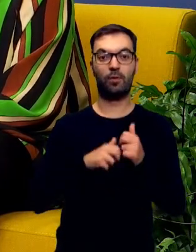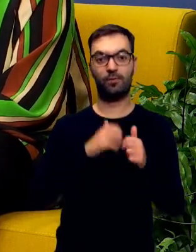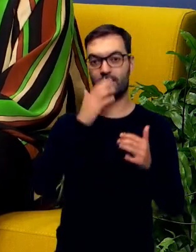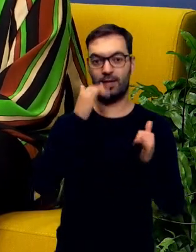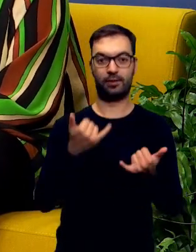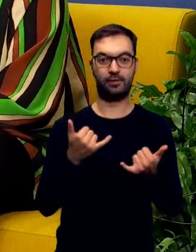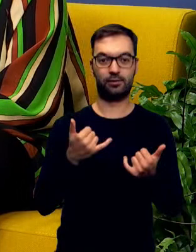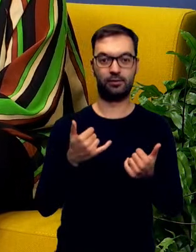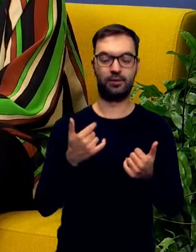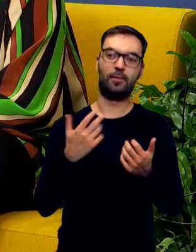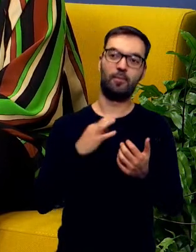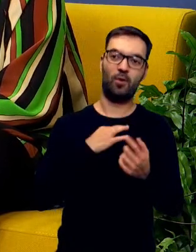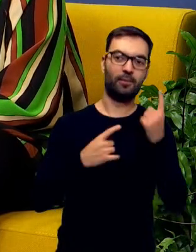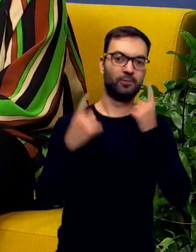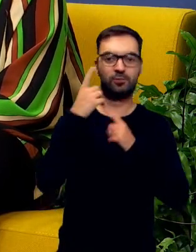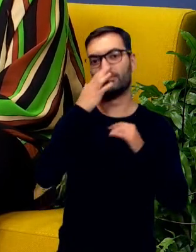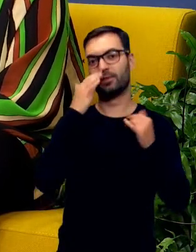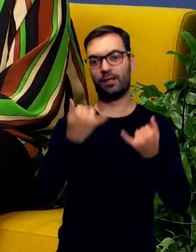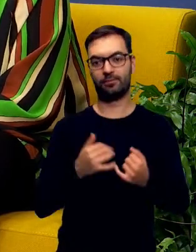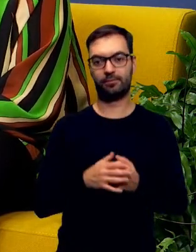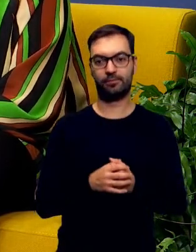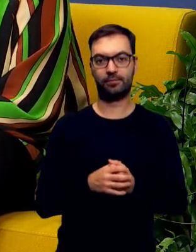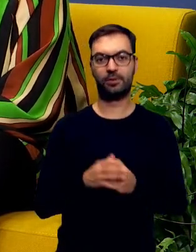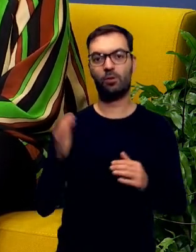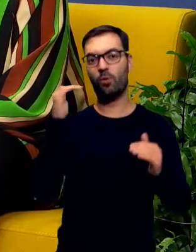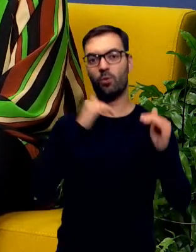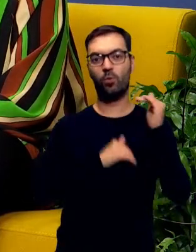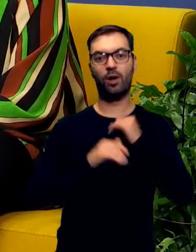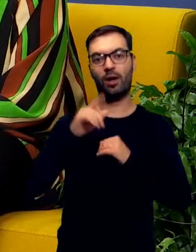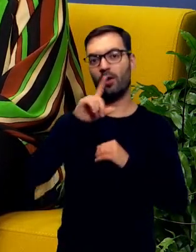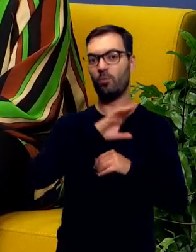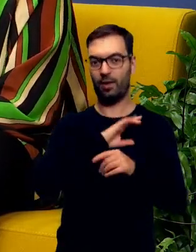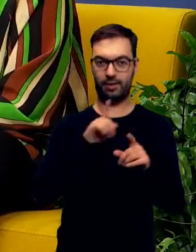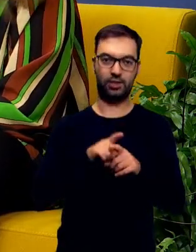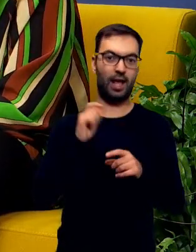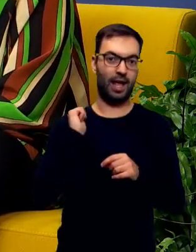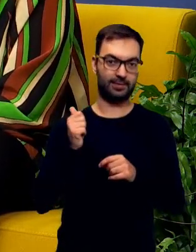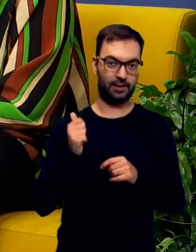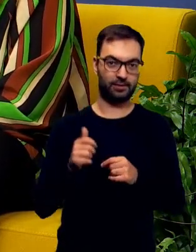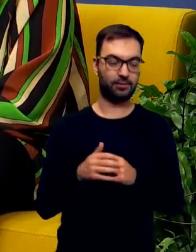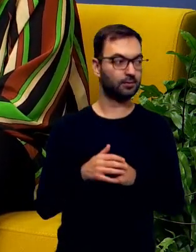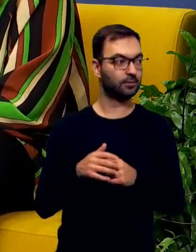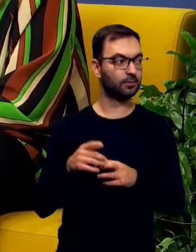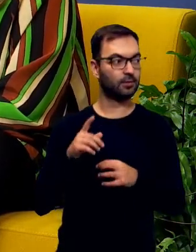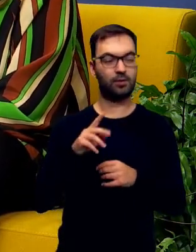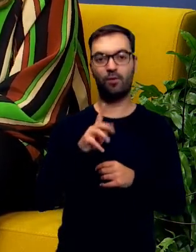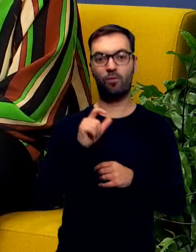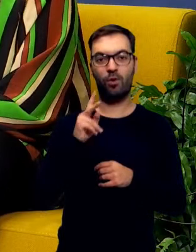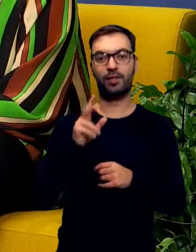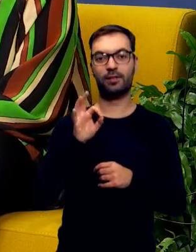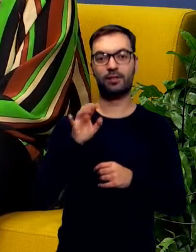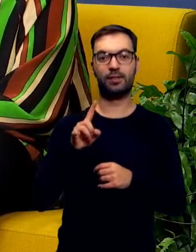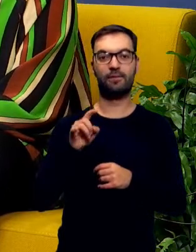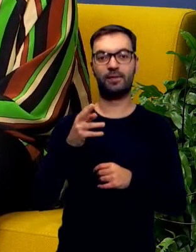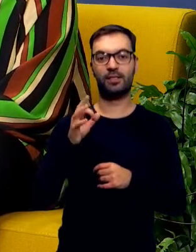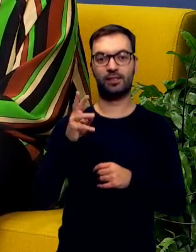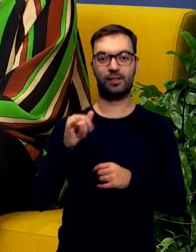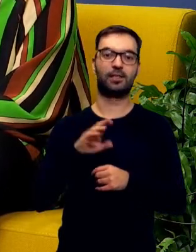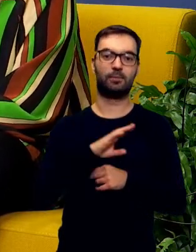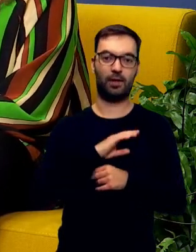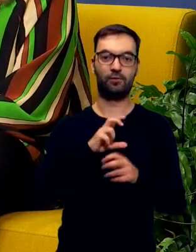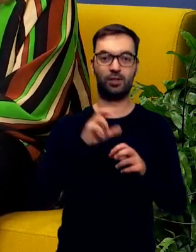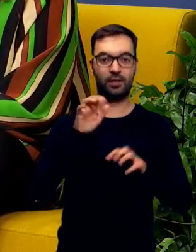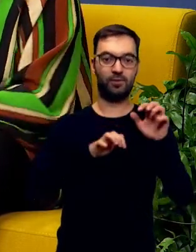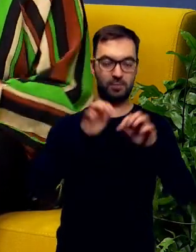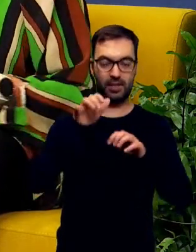problem, jakie jest moje przemyślenie na ten temat? W górach giną również profesjonaliści, zresztą urzeczony Włodek Cywiński zginął w Tatrach